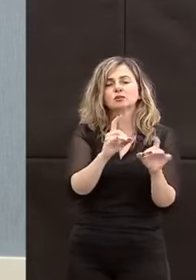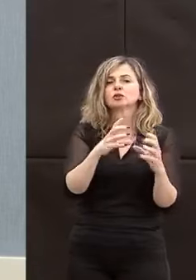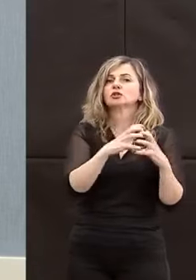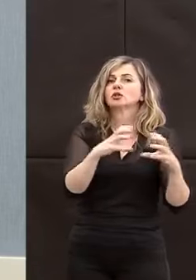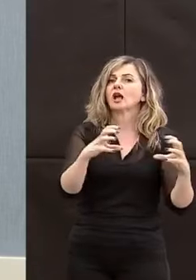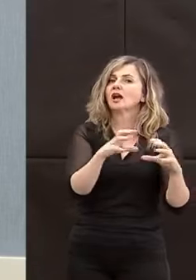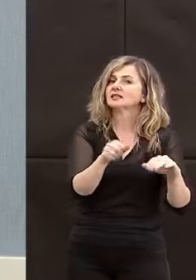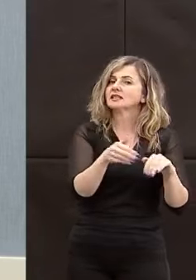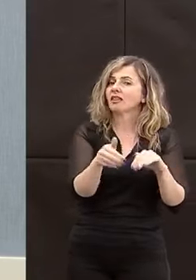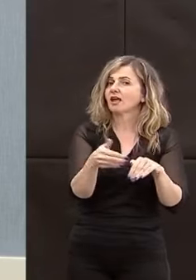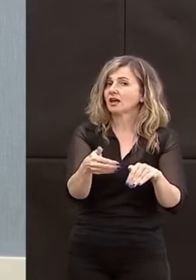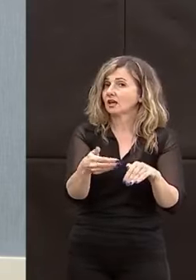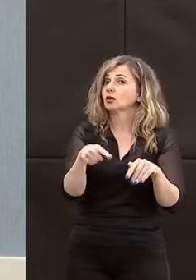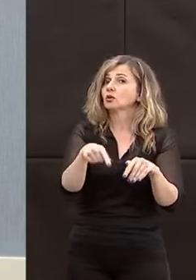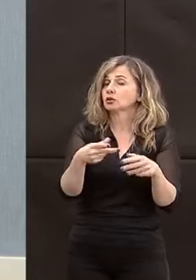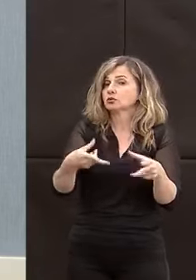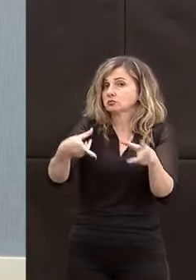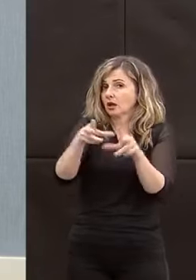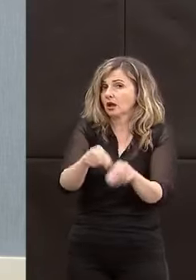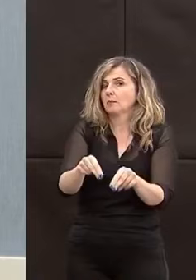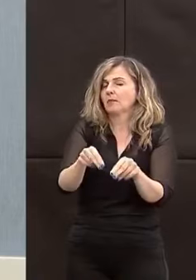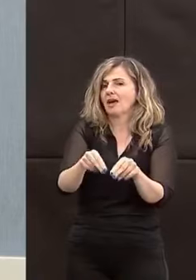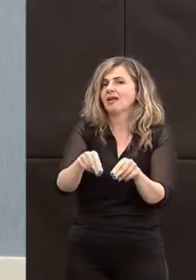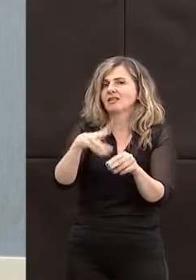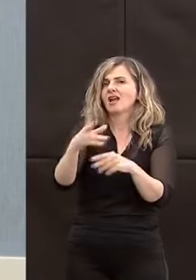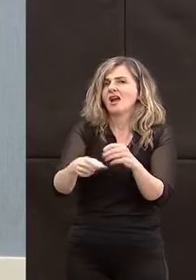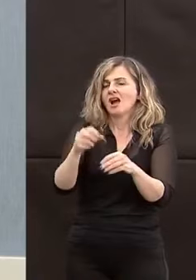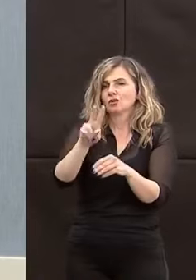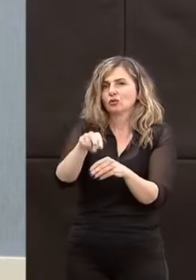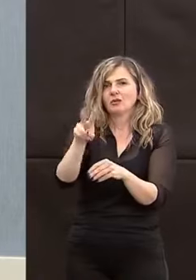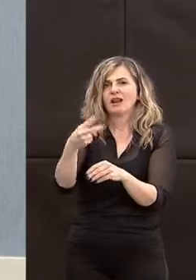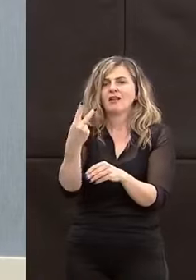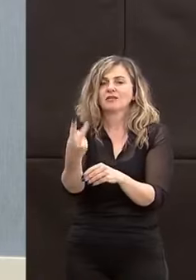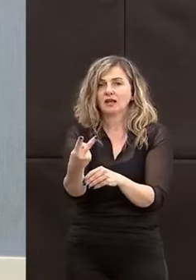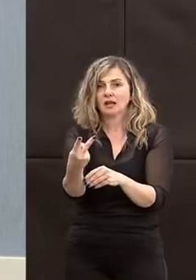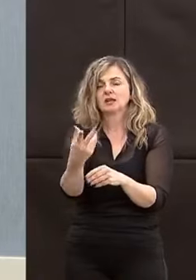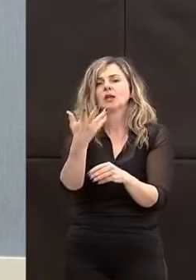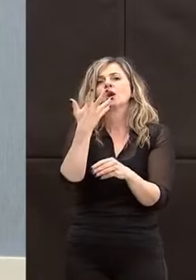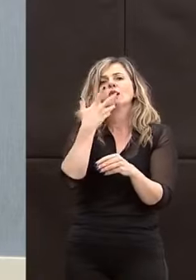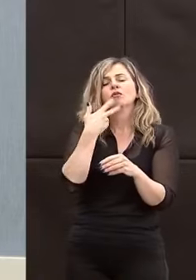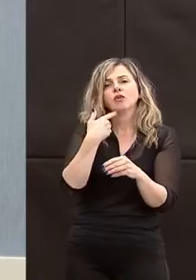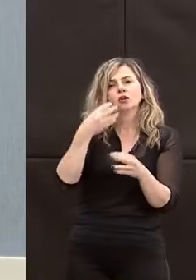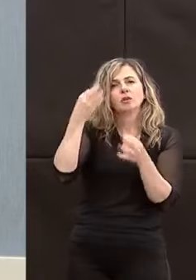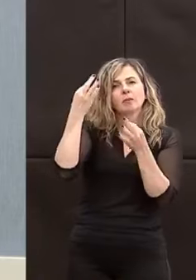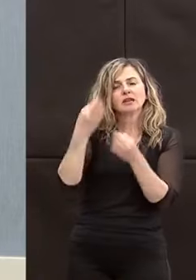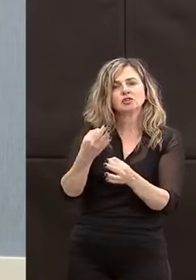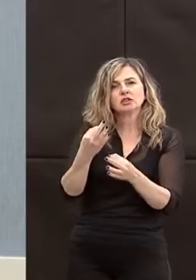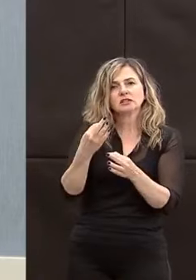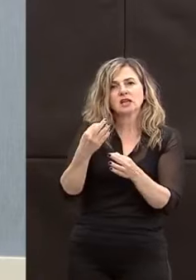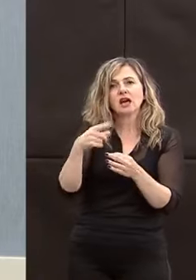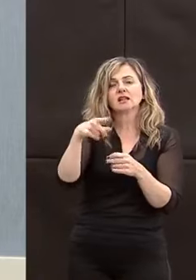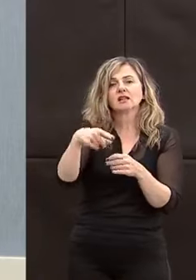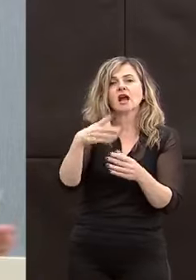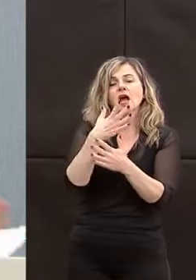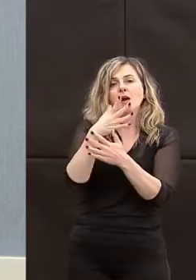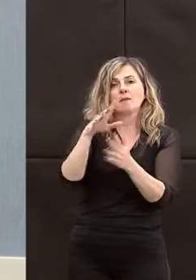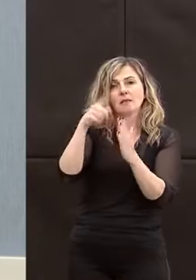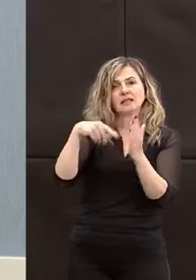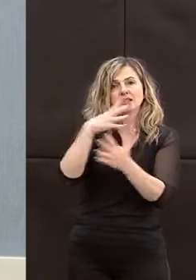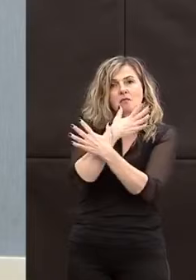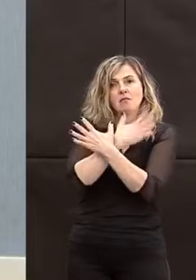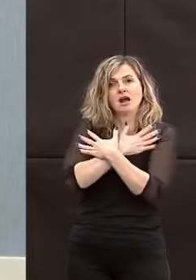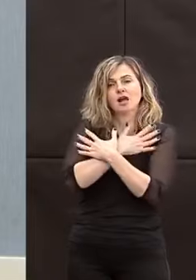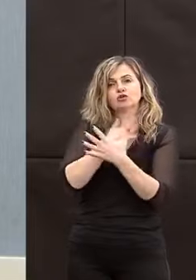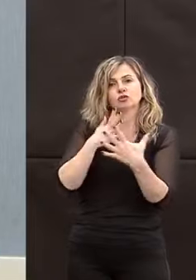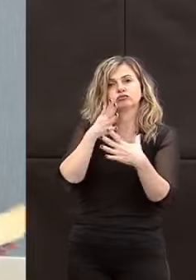stato riproposto sul 2020 tengo a precisare che dal 2020 dal da maggio dal mese di maggio abbiamo